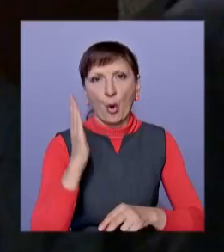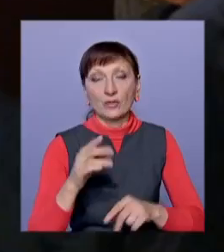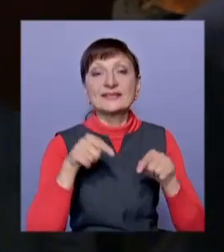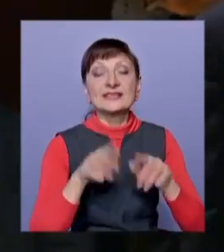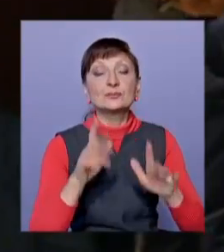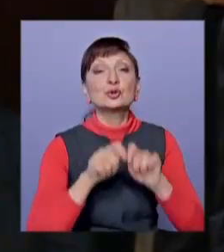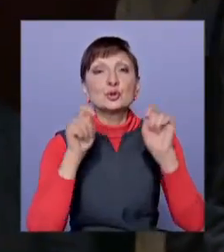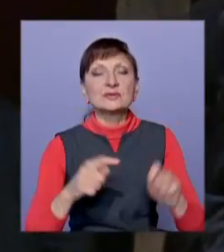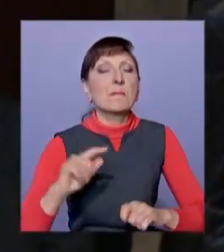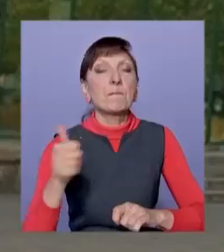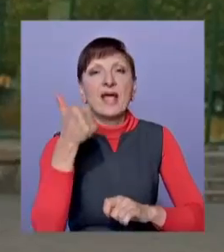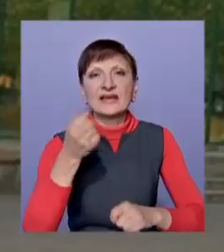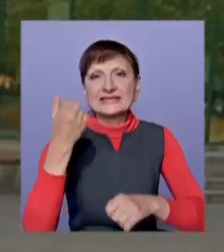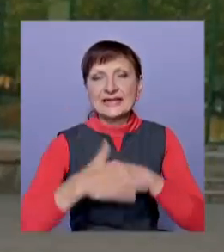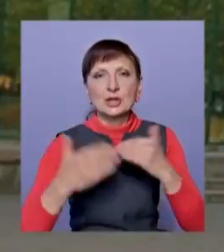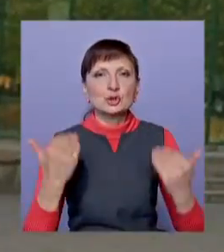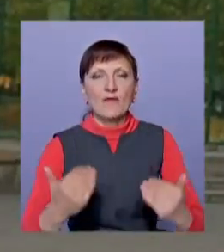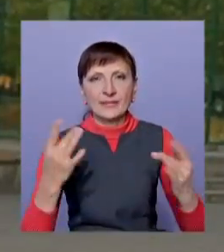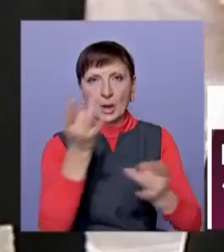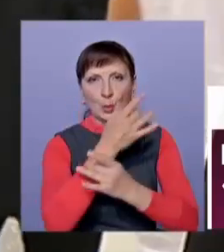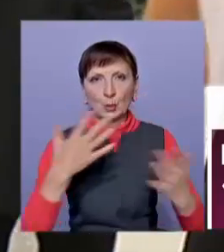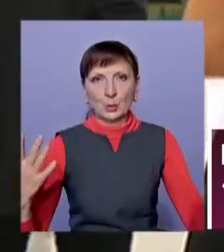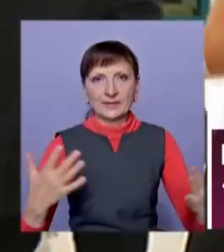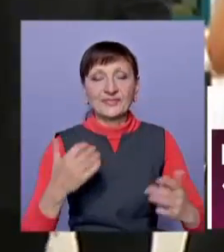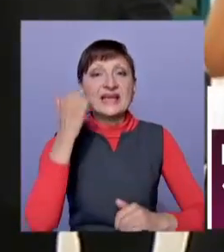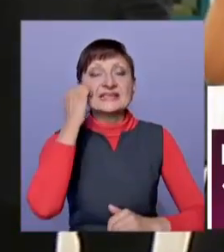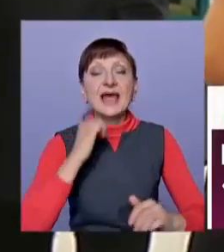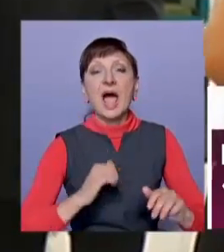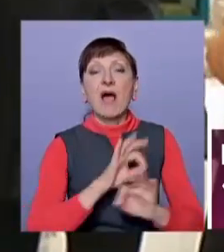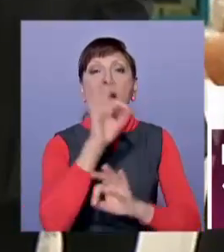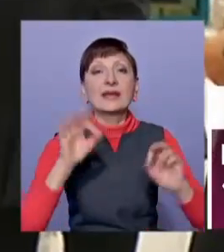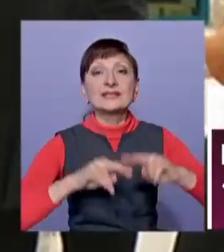здесь будет создан первый центр современной культуры. Старая